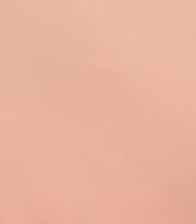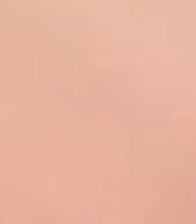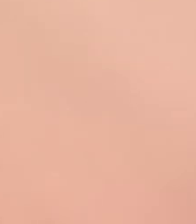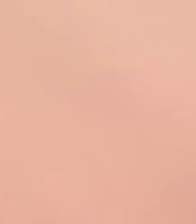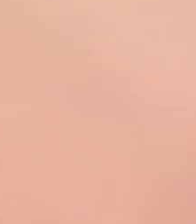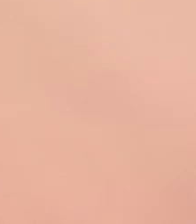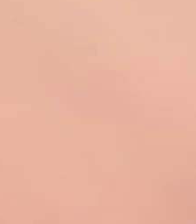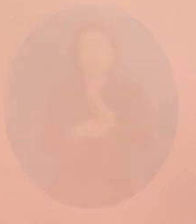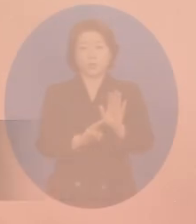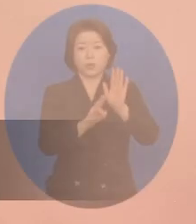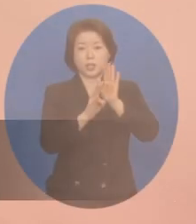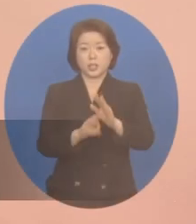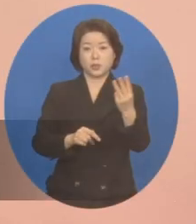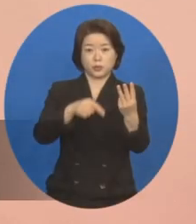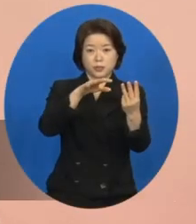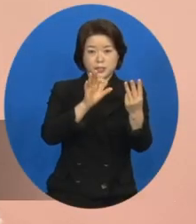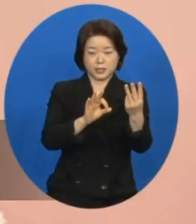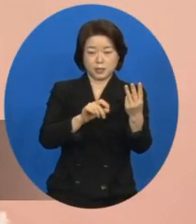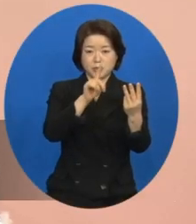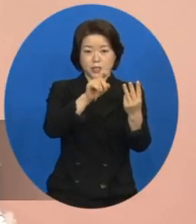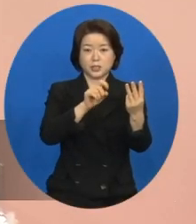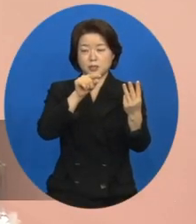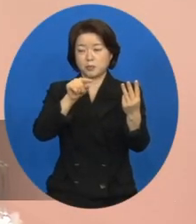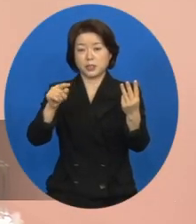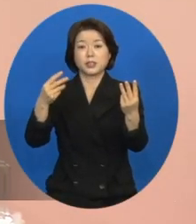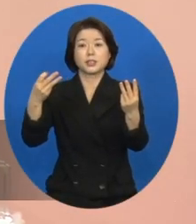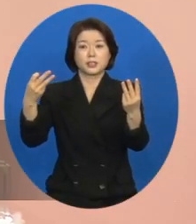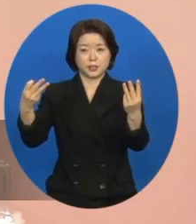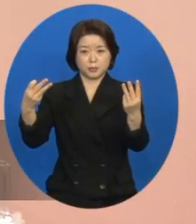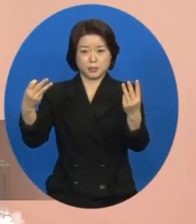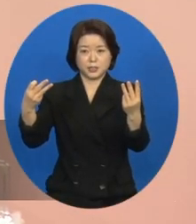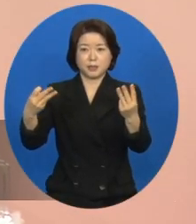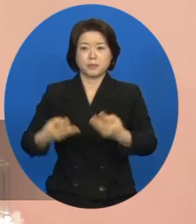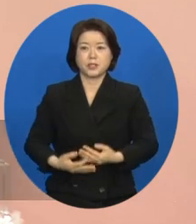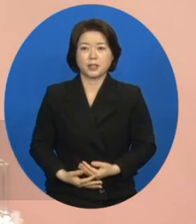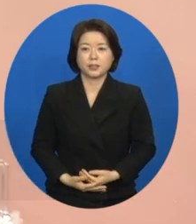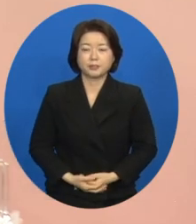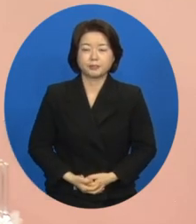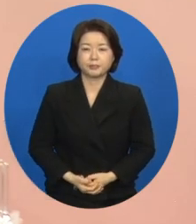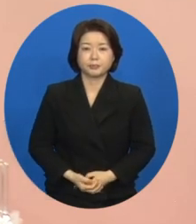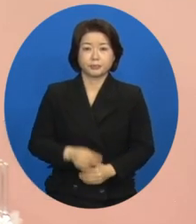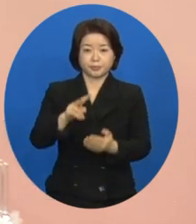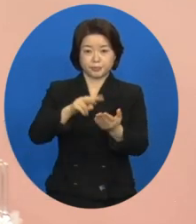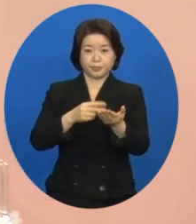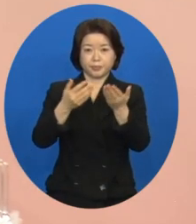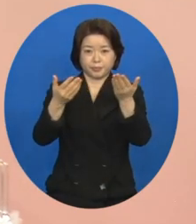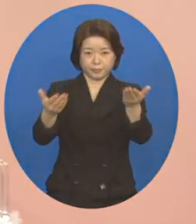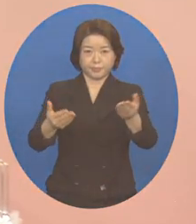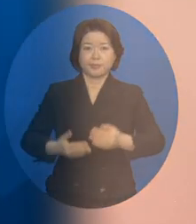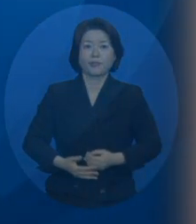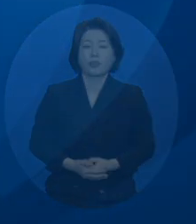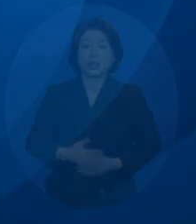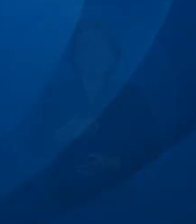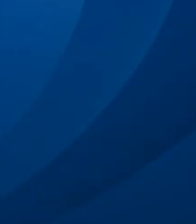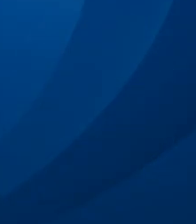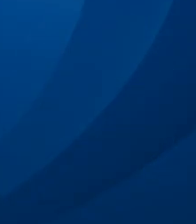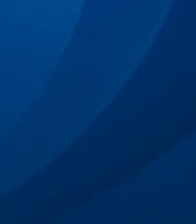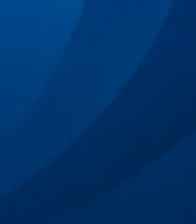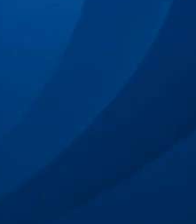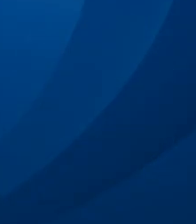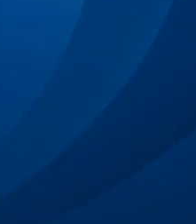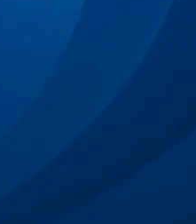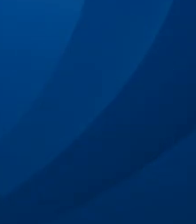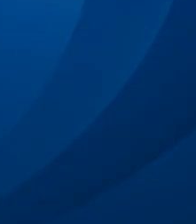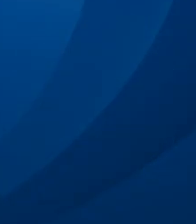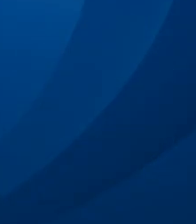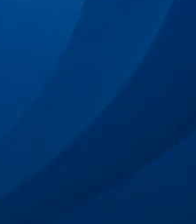요한계시록 3장 11절에서 13절을 제가 읽습니다. 내가 속히 오리니 내가